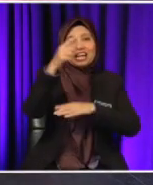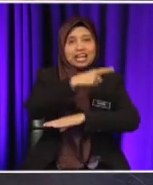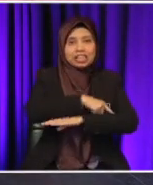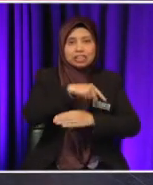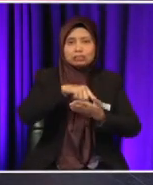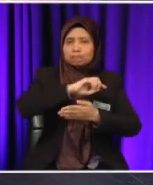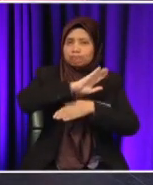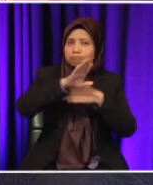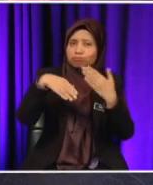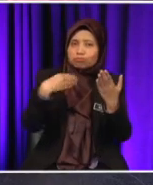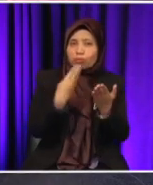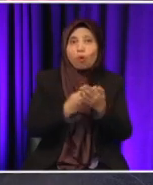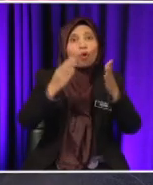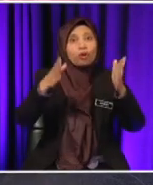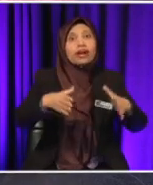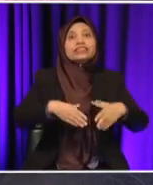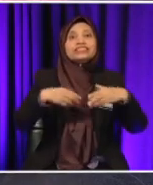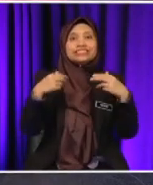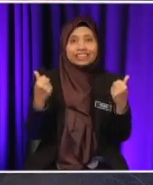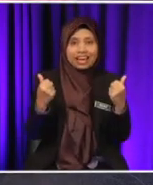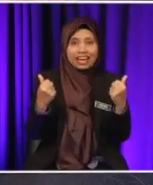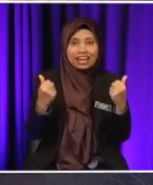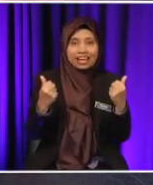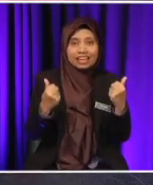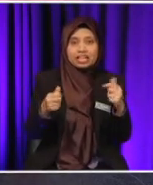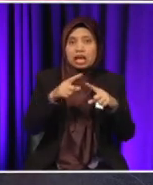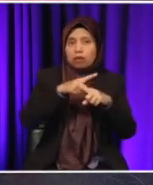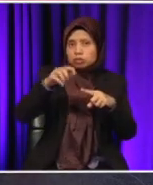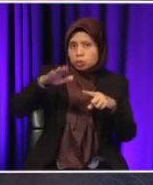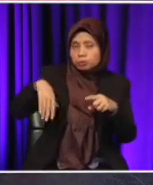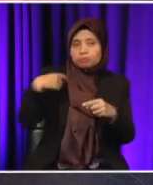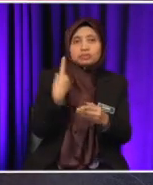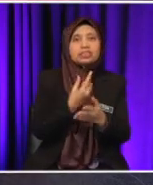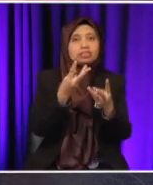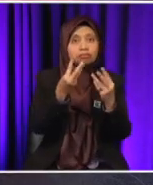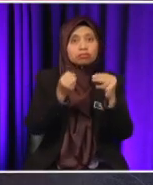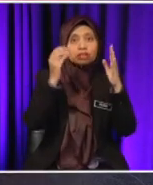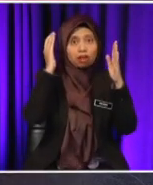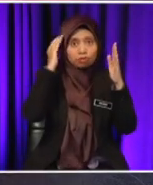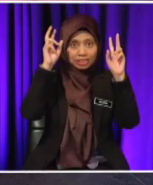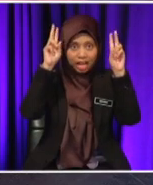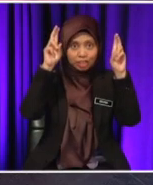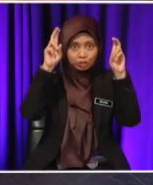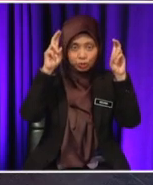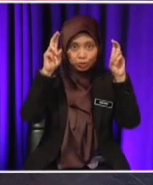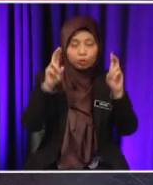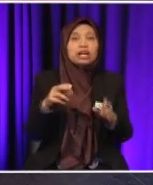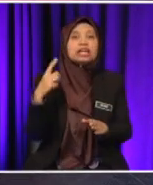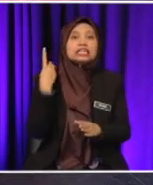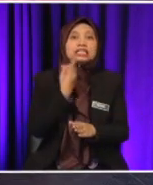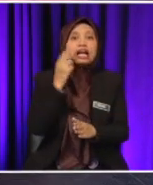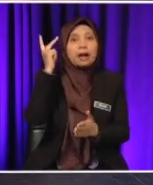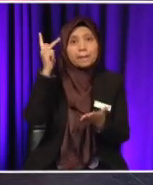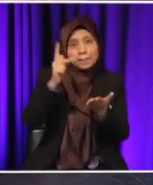semangat belajar hari ini sebelum kita tidak tahu lebih lanjut topik ataupun tajuknya Saya tidak kenalkan